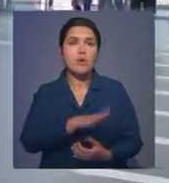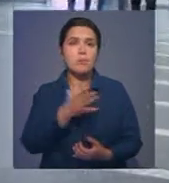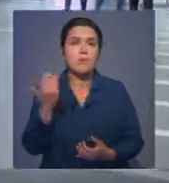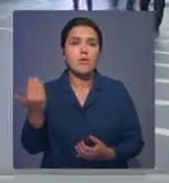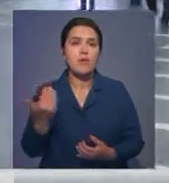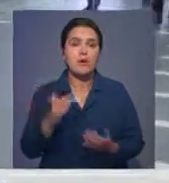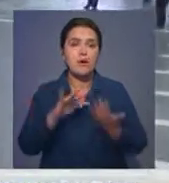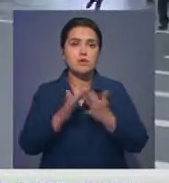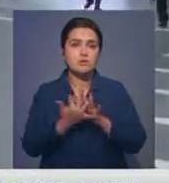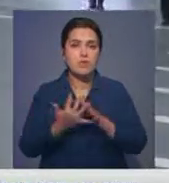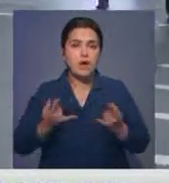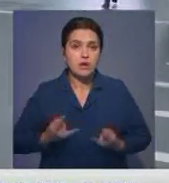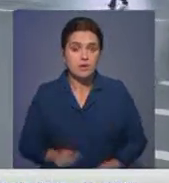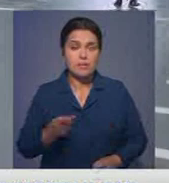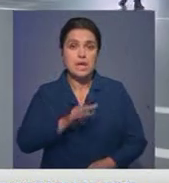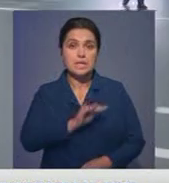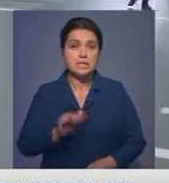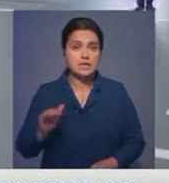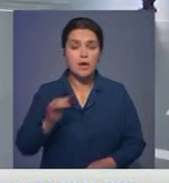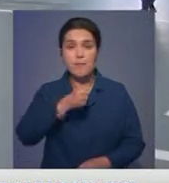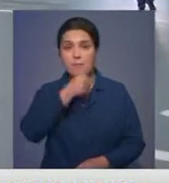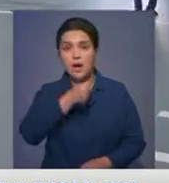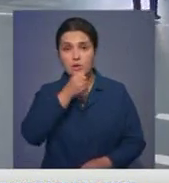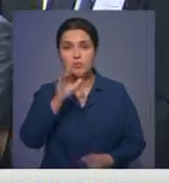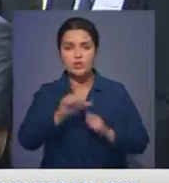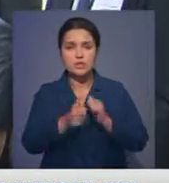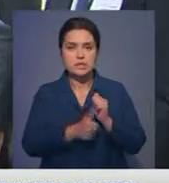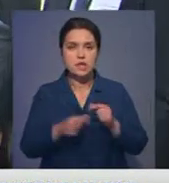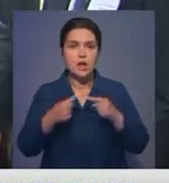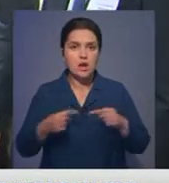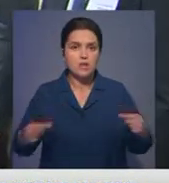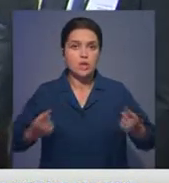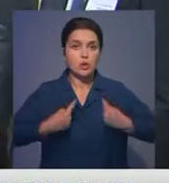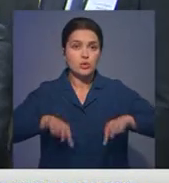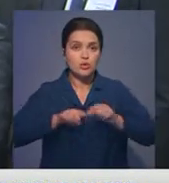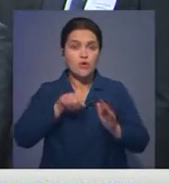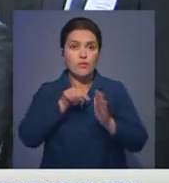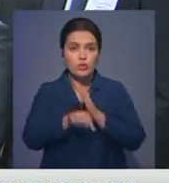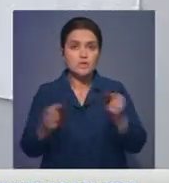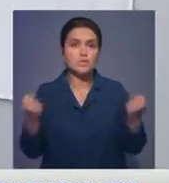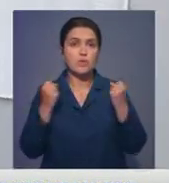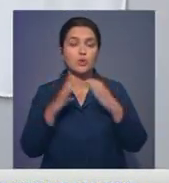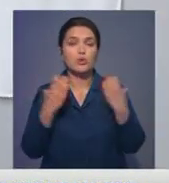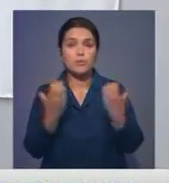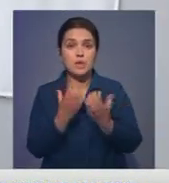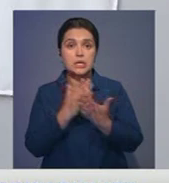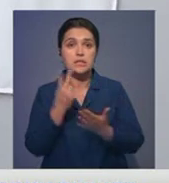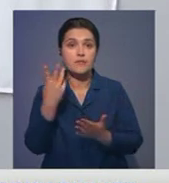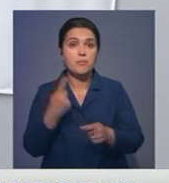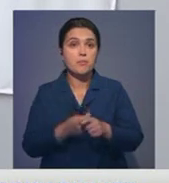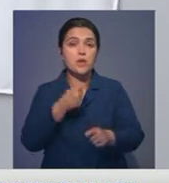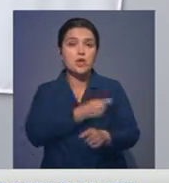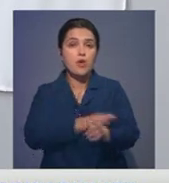селе Шамалган. Для детей и подростков будут действовать 16 различных секций. Внутри спорткомплекса есть 25-метровый